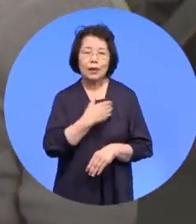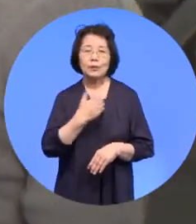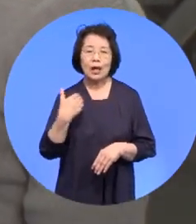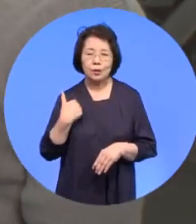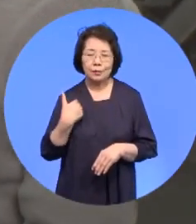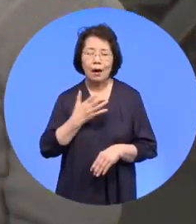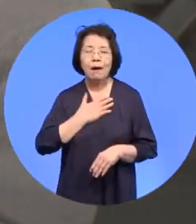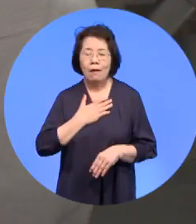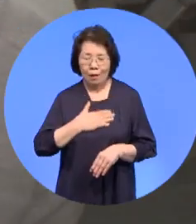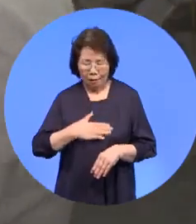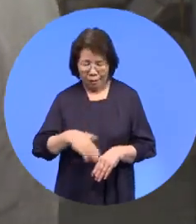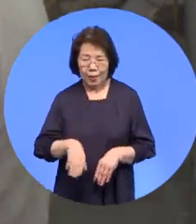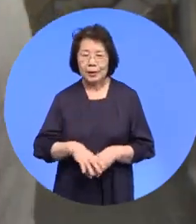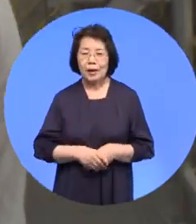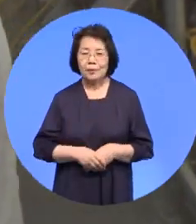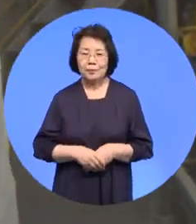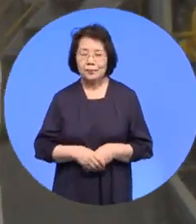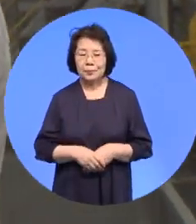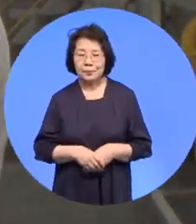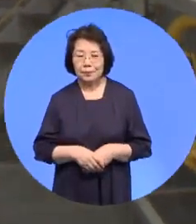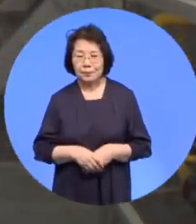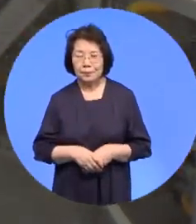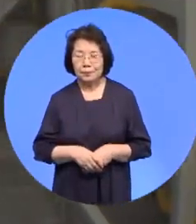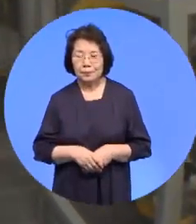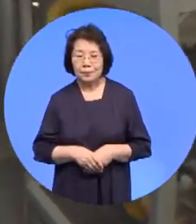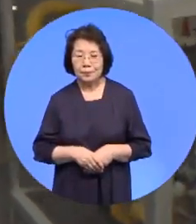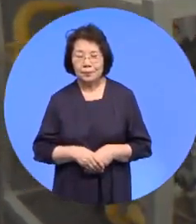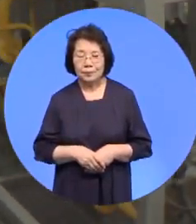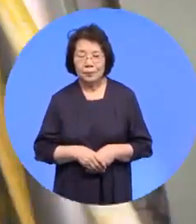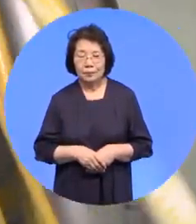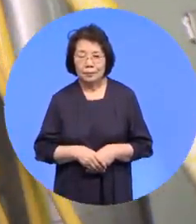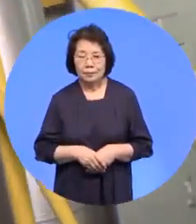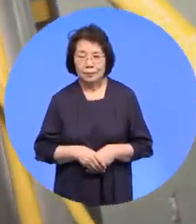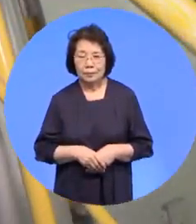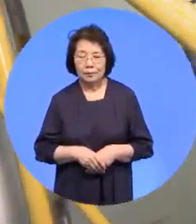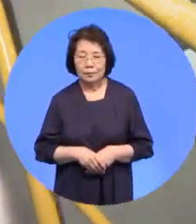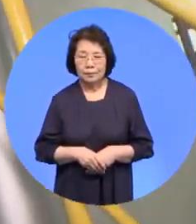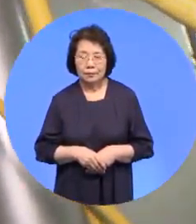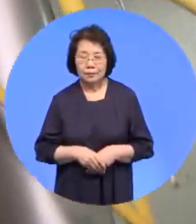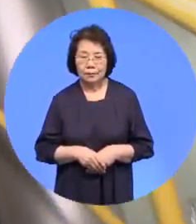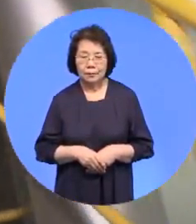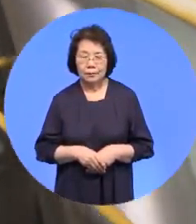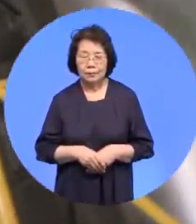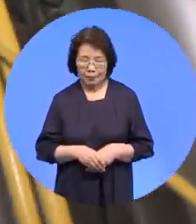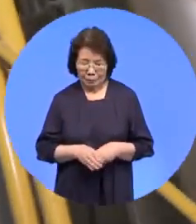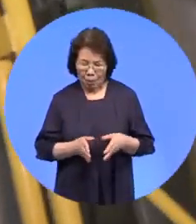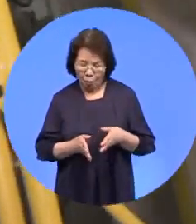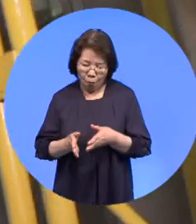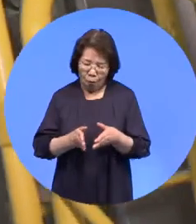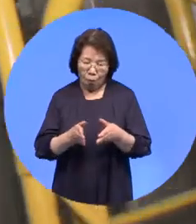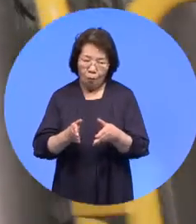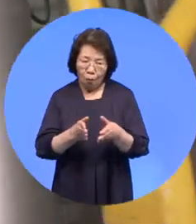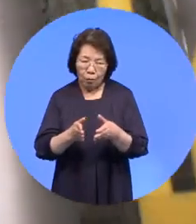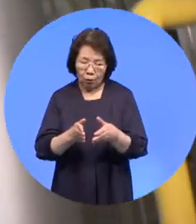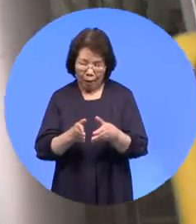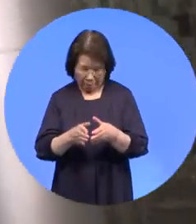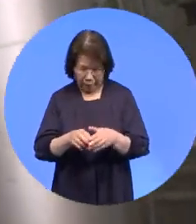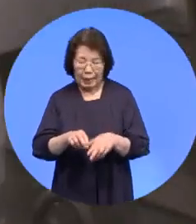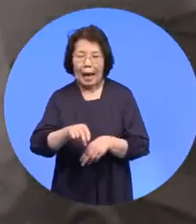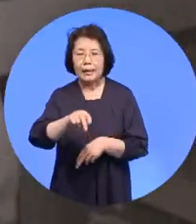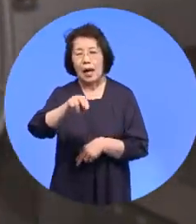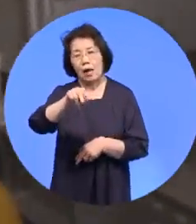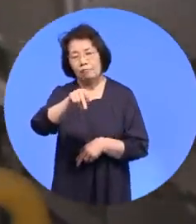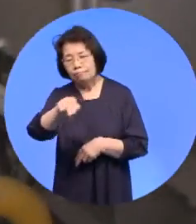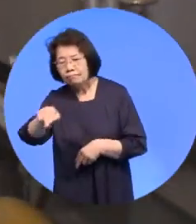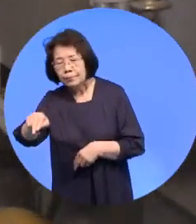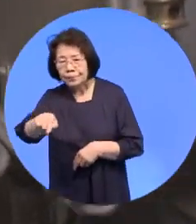ございますわかりましたはいはいここはユ目指したその後も細い階段や細いツールを